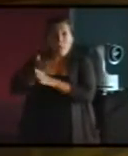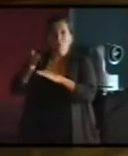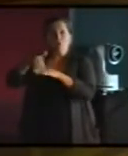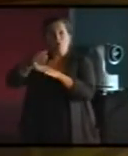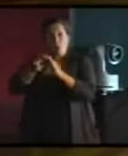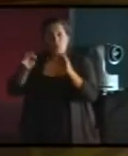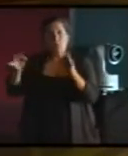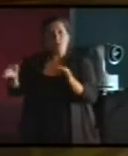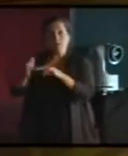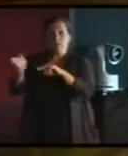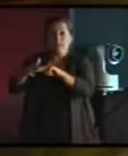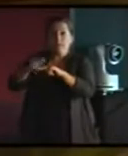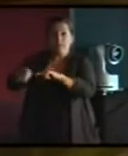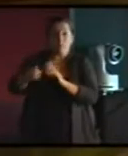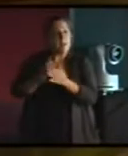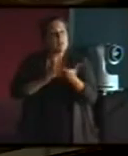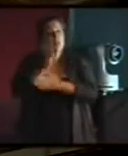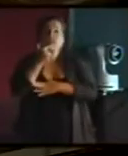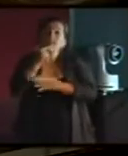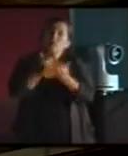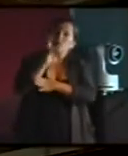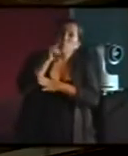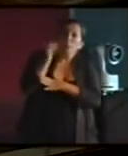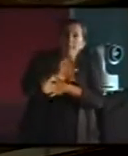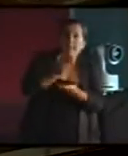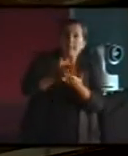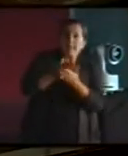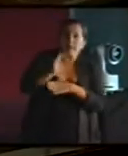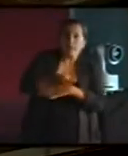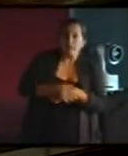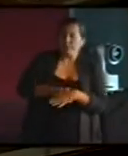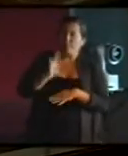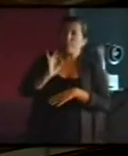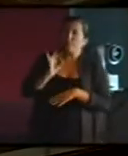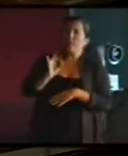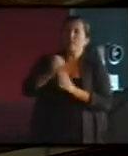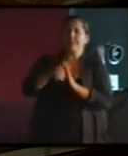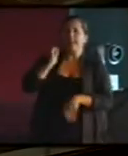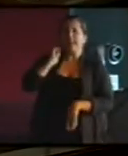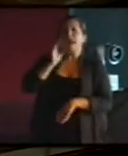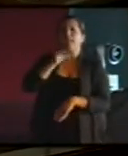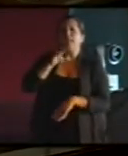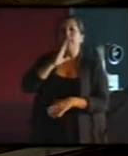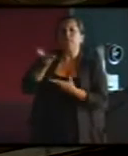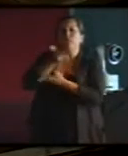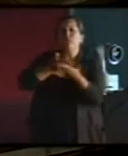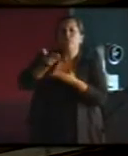le sens, c'est aussi le sens humain, Gabi. Oui, ce qui me rappelle ce qu'on avait discuté hier après-midi,